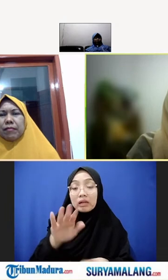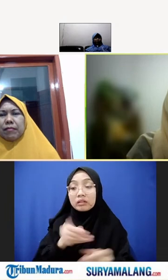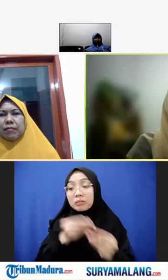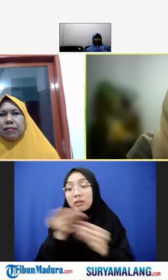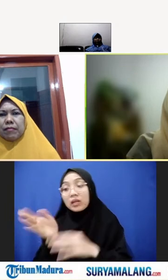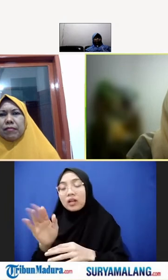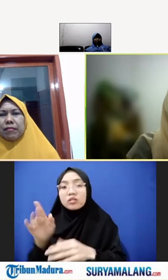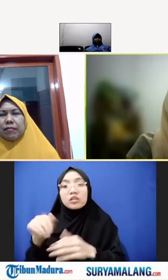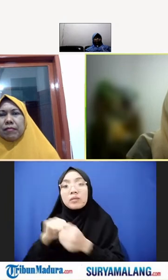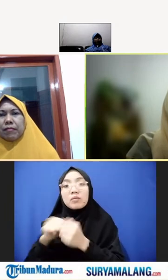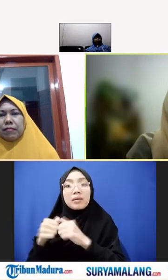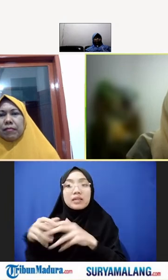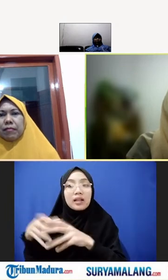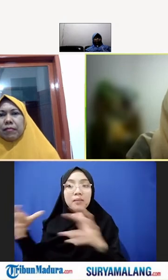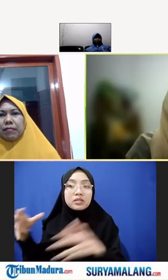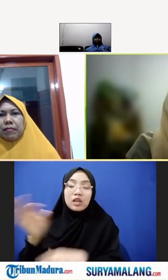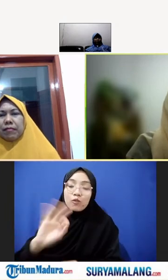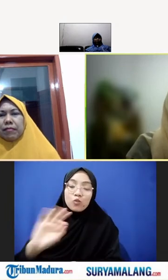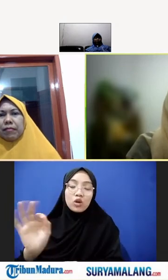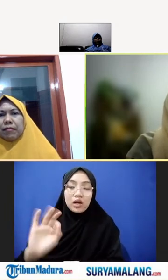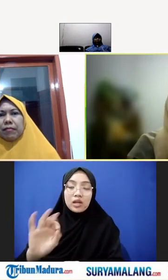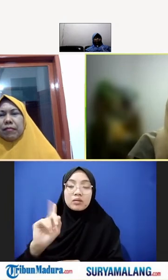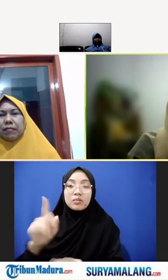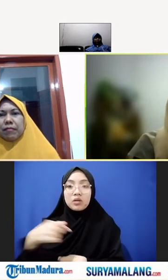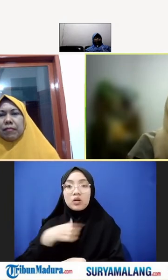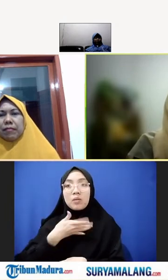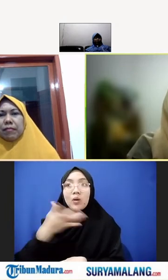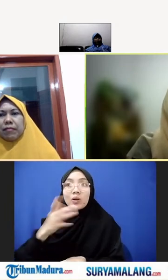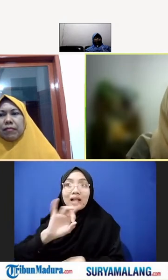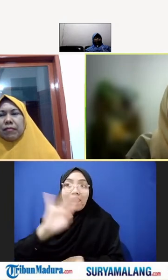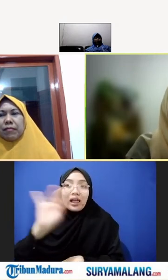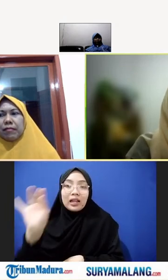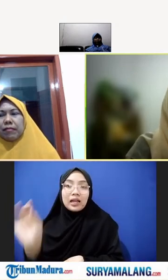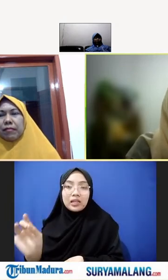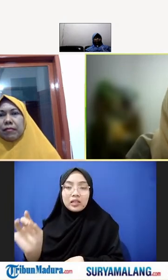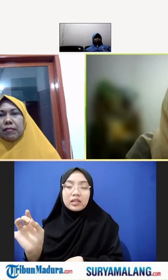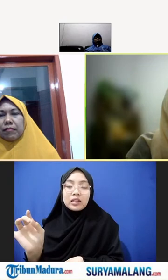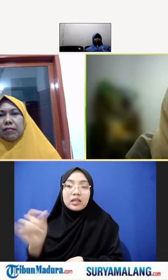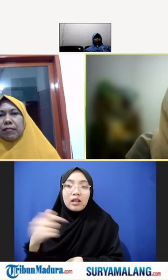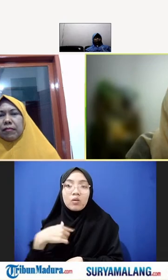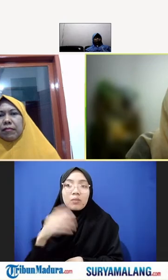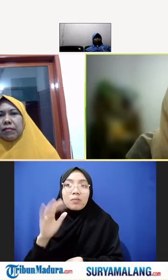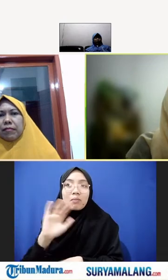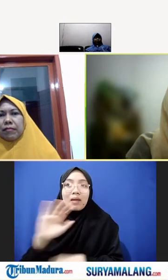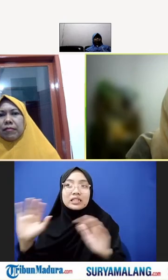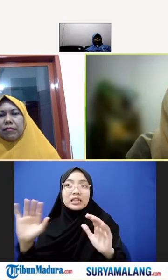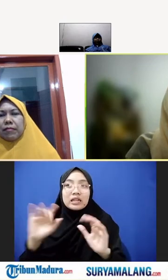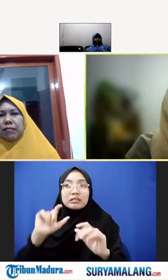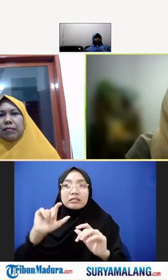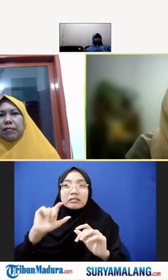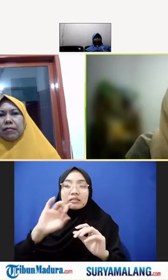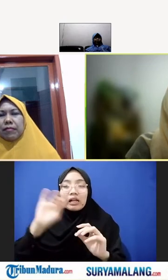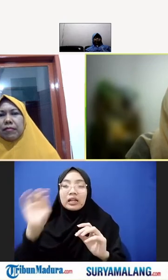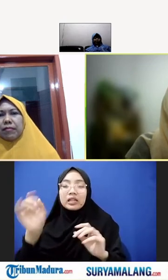besar. Karena aku mau yang lain-lain juga gitu. Aku punya banyak yang lain yang bisa aku kerjain.